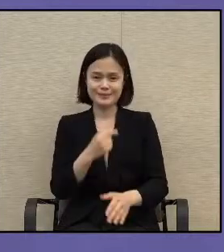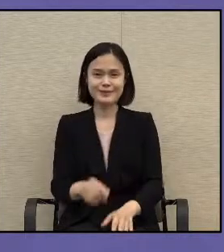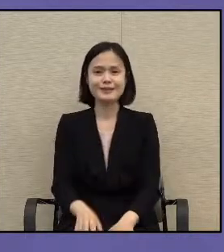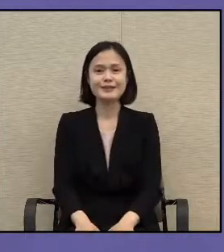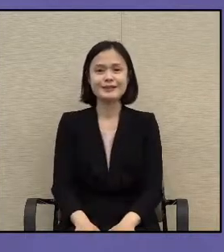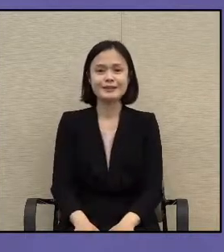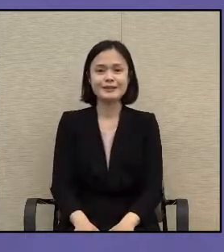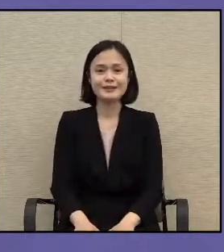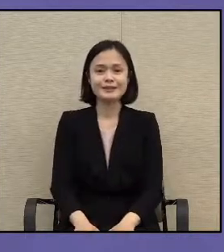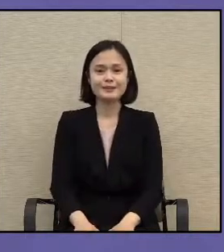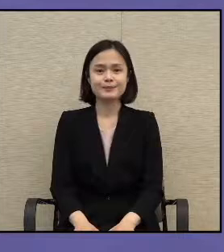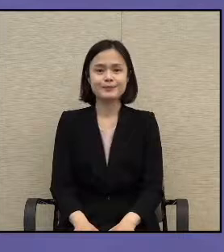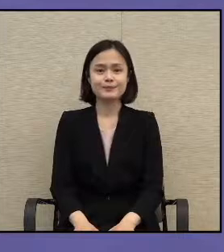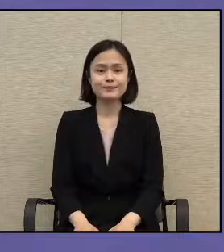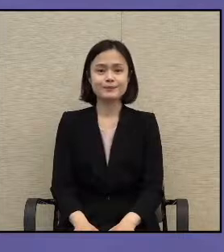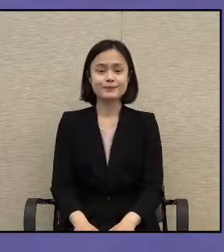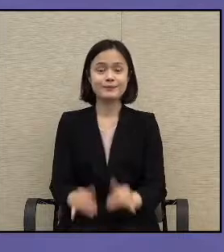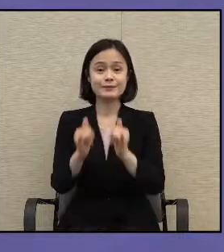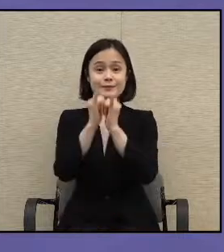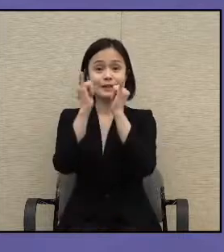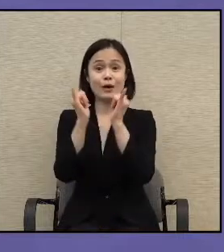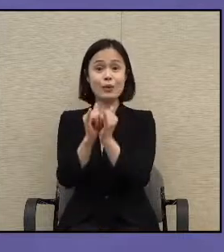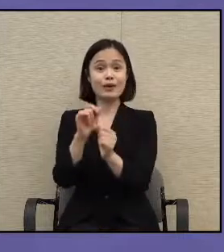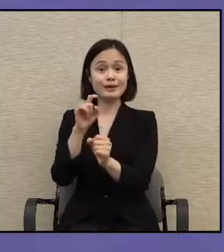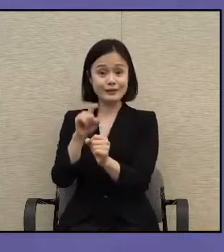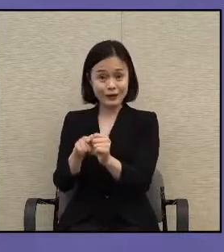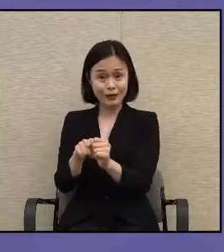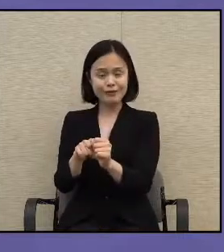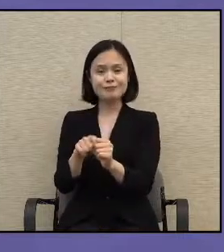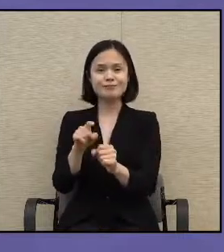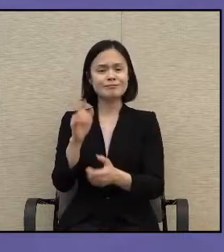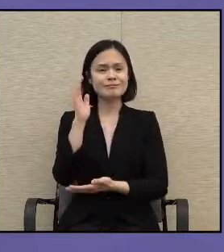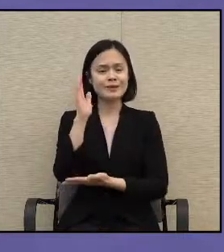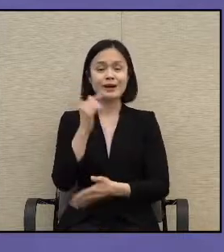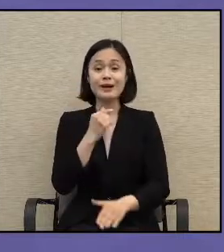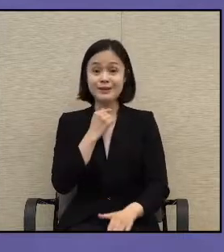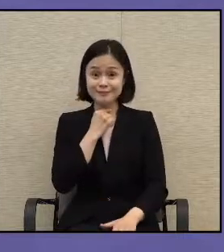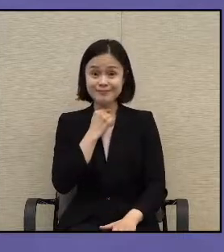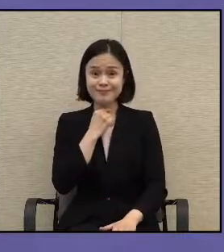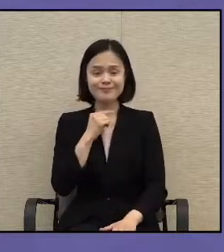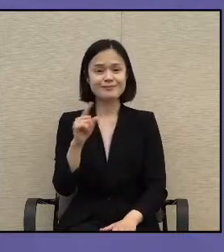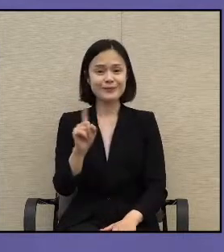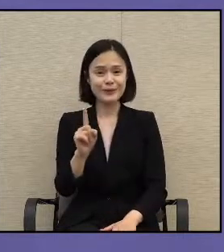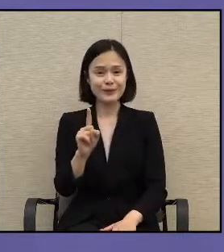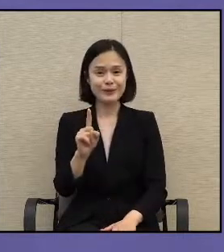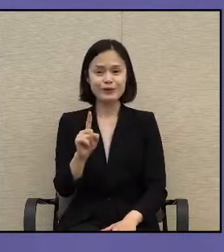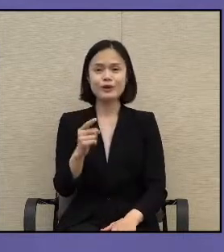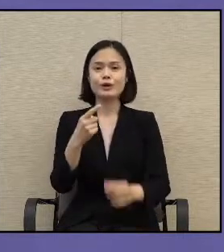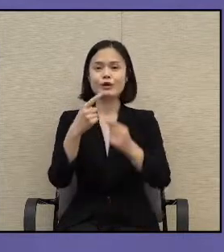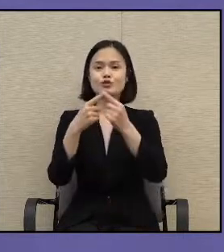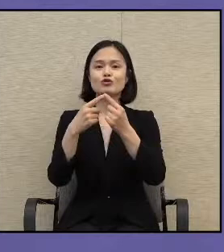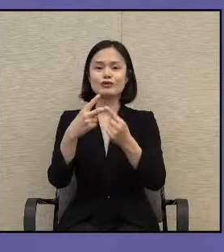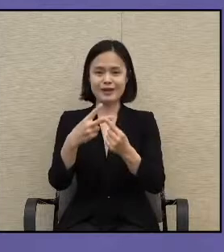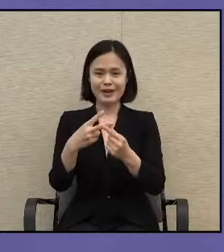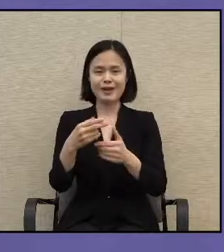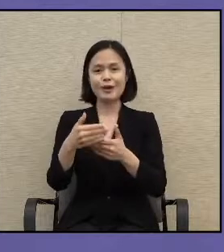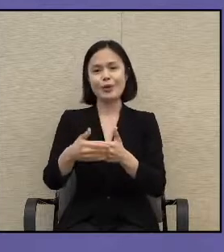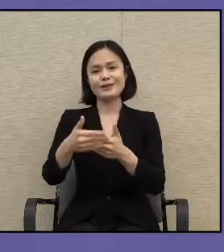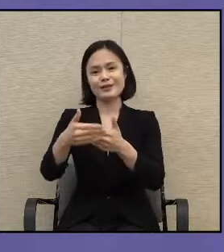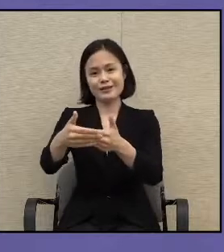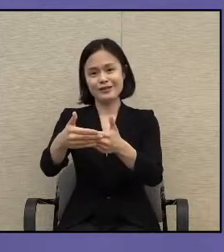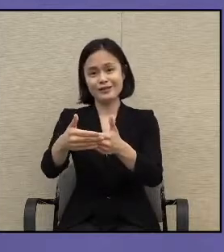이렇게 사회적이라고 하는 이야기를 할 때 좀 두 가지의 과정을 좀 볼 필요가